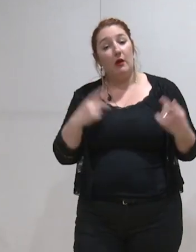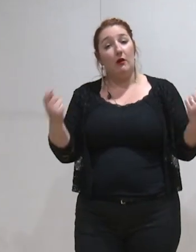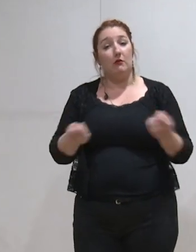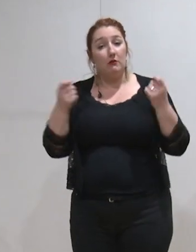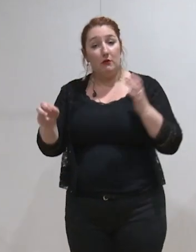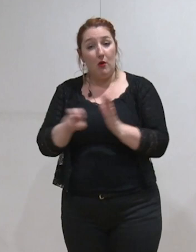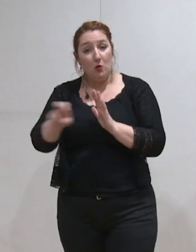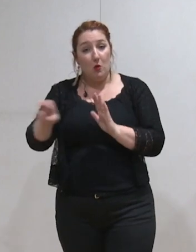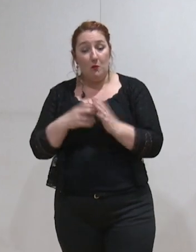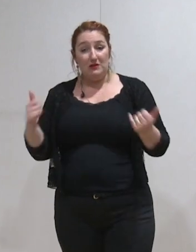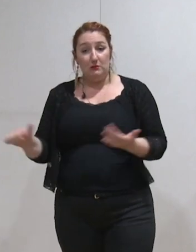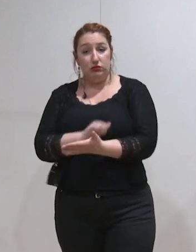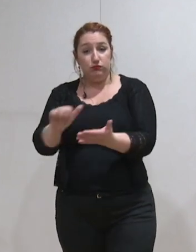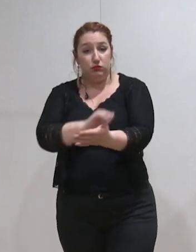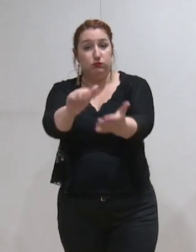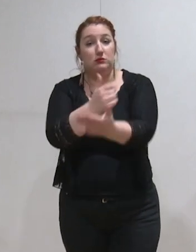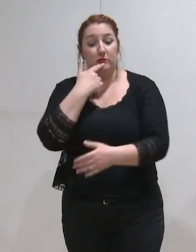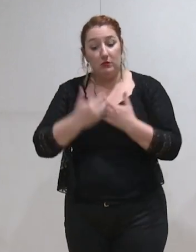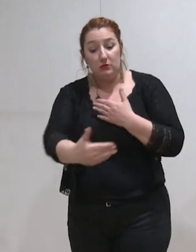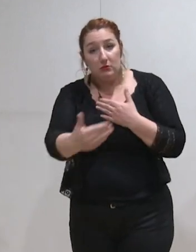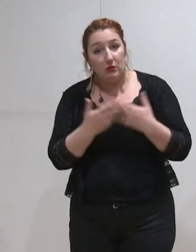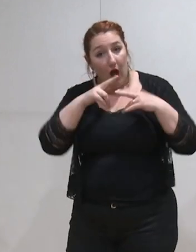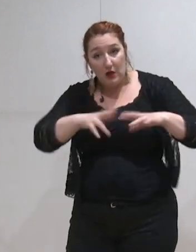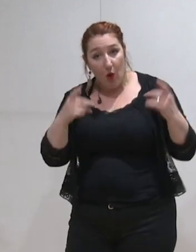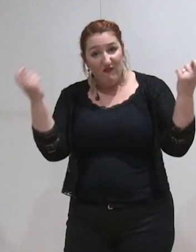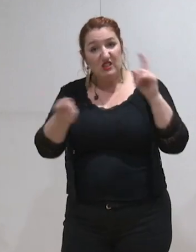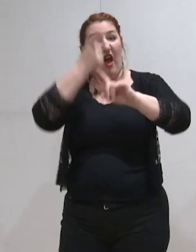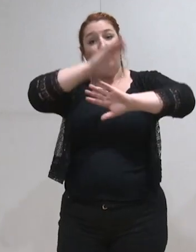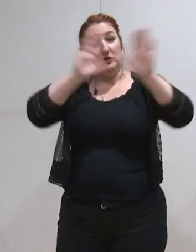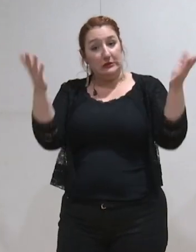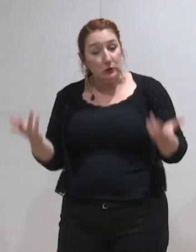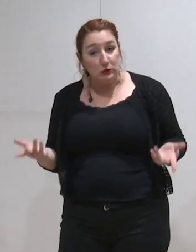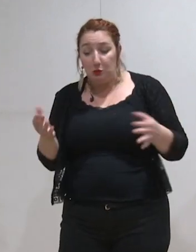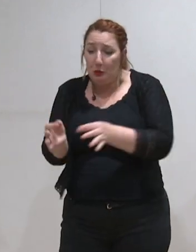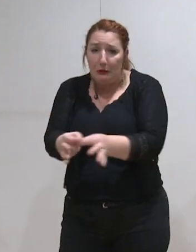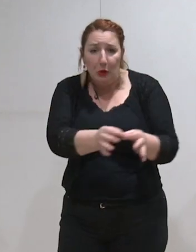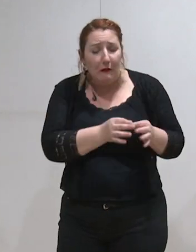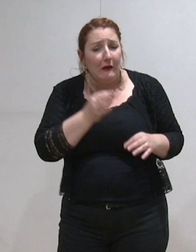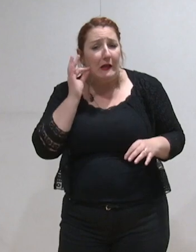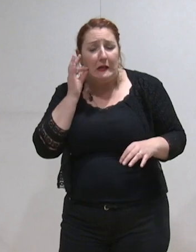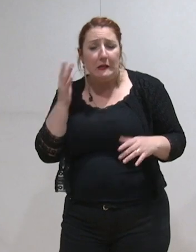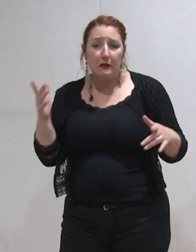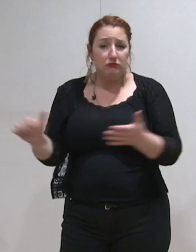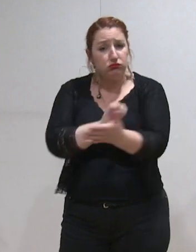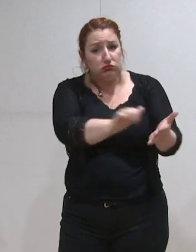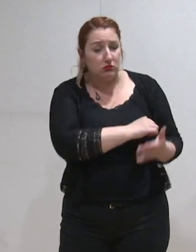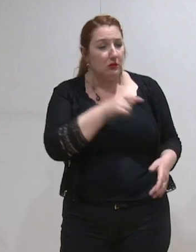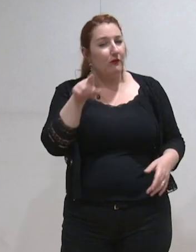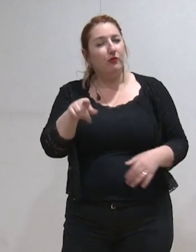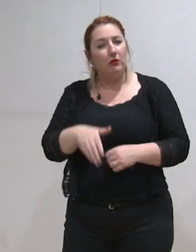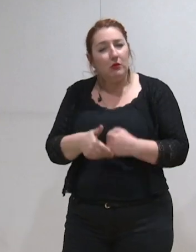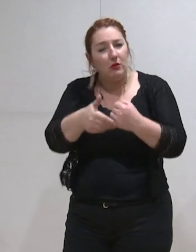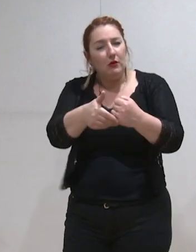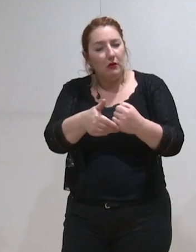aura plus que quelques gros festival vous n'avez pas hésité à remettre en cause le soutien à des activités artistiques pour des